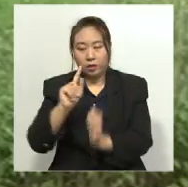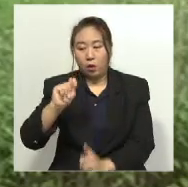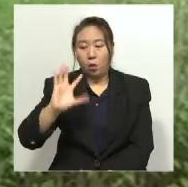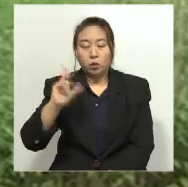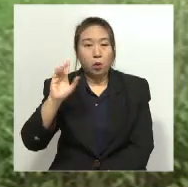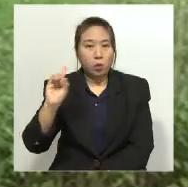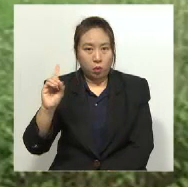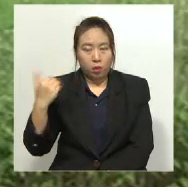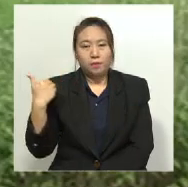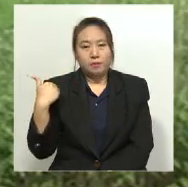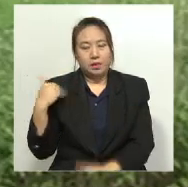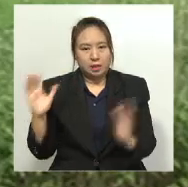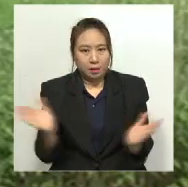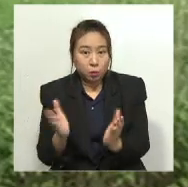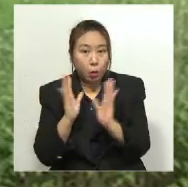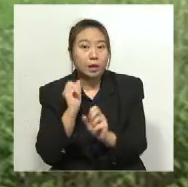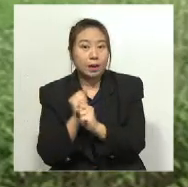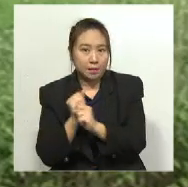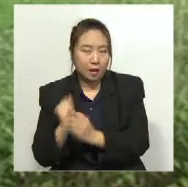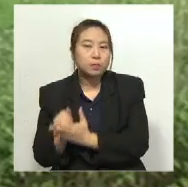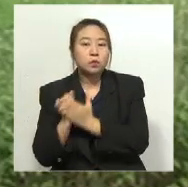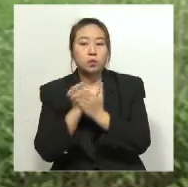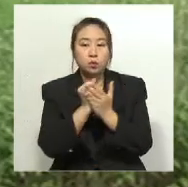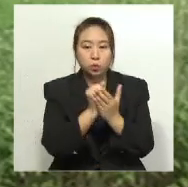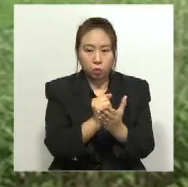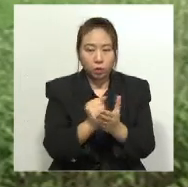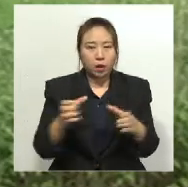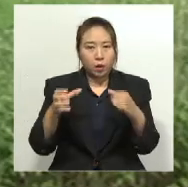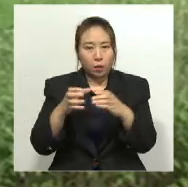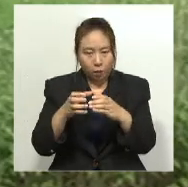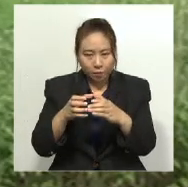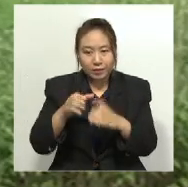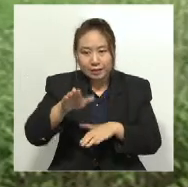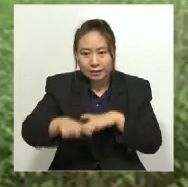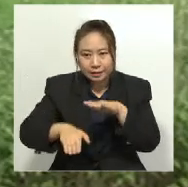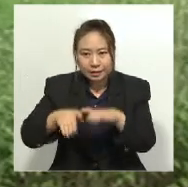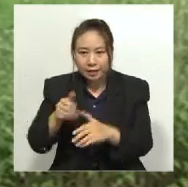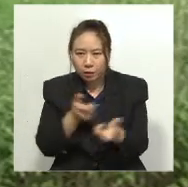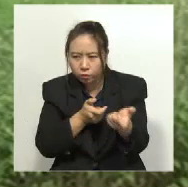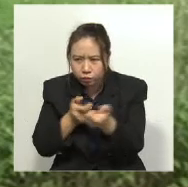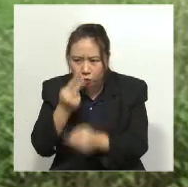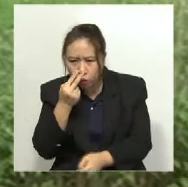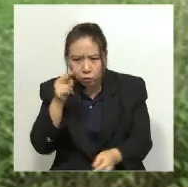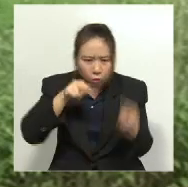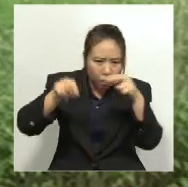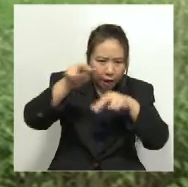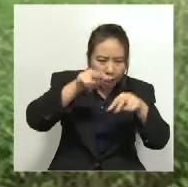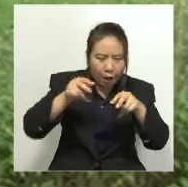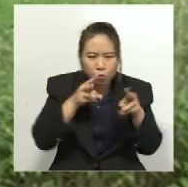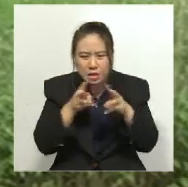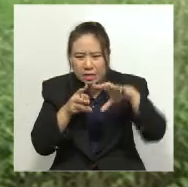ได้มีการสนับสนุนเจ้าหน้าที่เพิ่มเติมนะครับในการที่จัดชุดลาดตระเวนเท้าเพื่อเร่งสำรวจหาช่องทางการช่ว